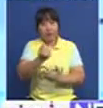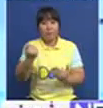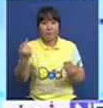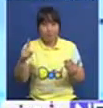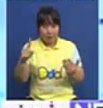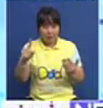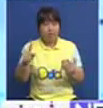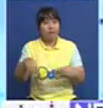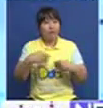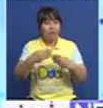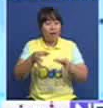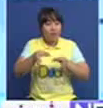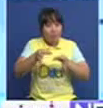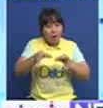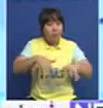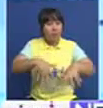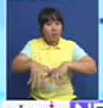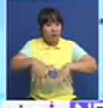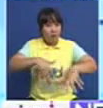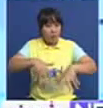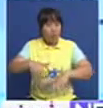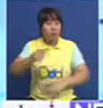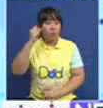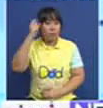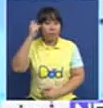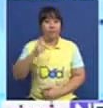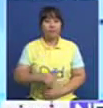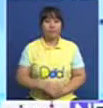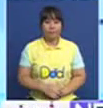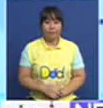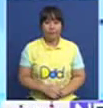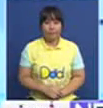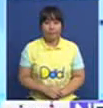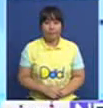พื่อเป็นการชี้แจงประชาชนอีกแนวทางหนึ่งด้วย